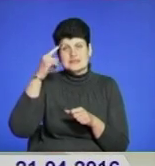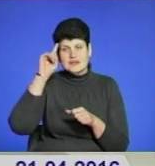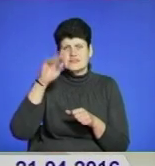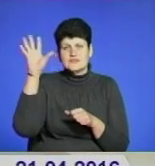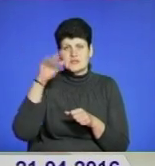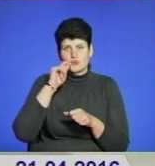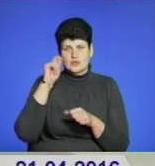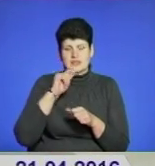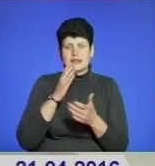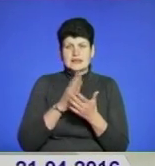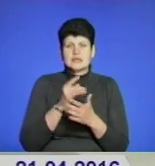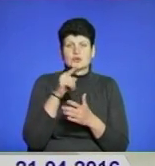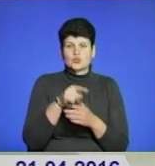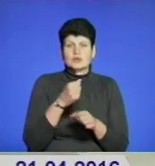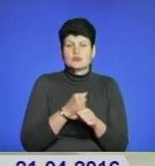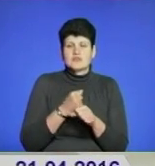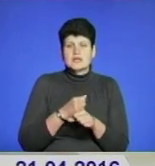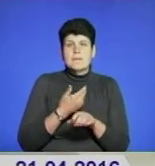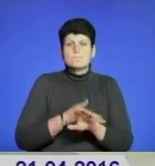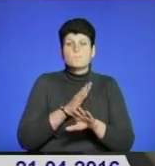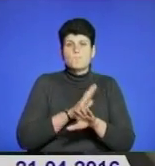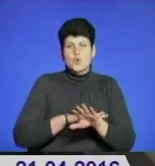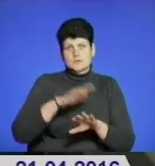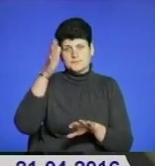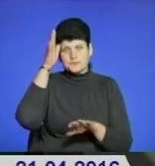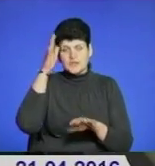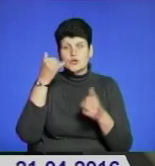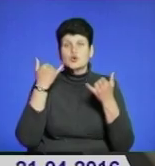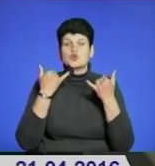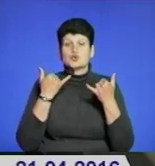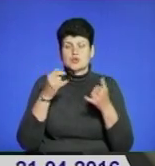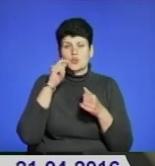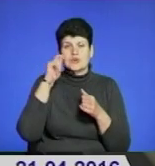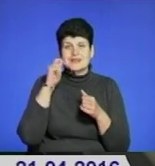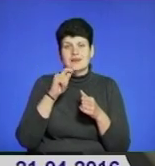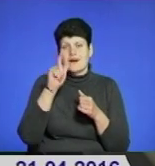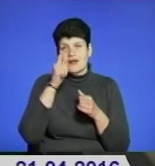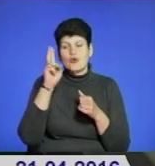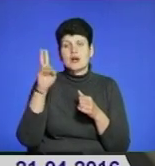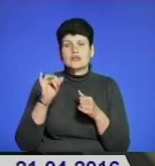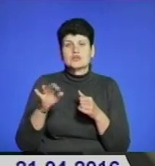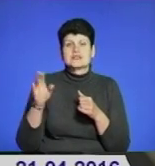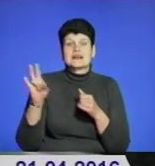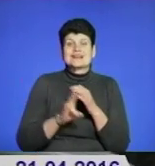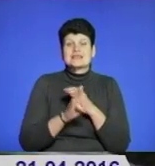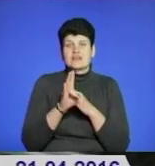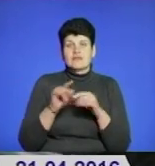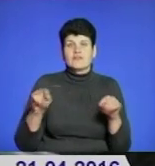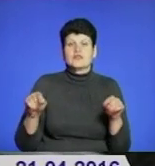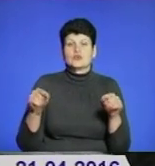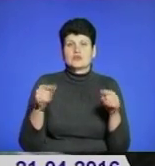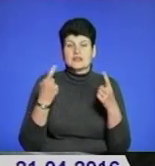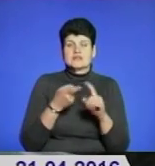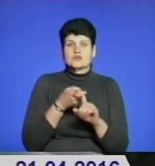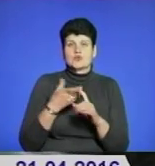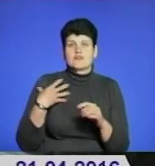України. Є тут напрацювання і польських науковців. Хоча сьогодні Українська греко-католицька церква відродилась, внаслідок